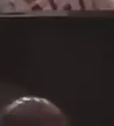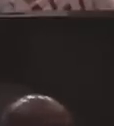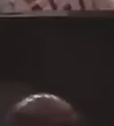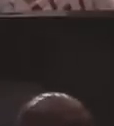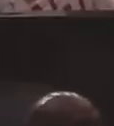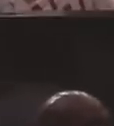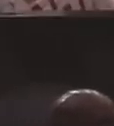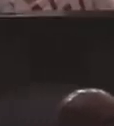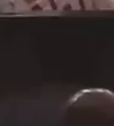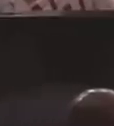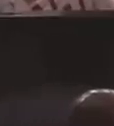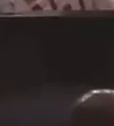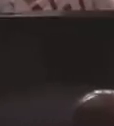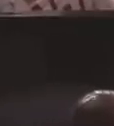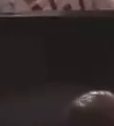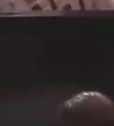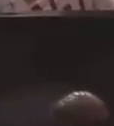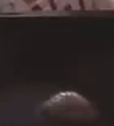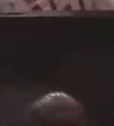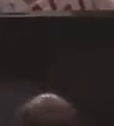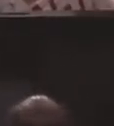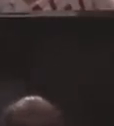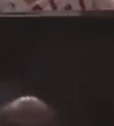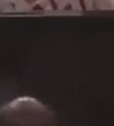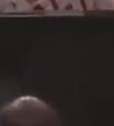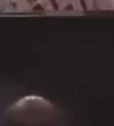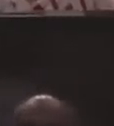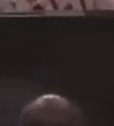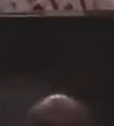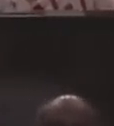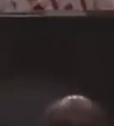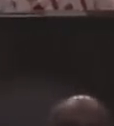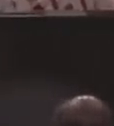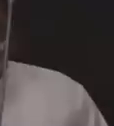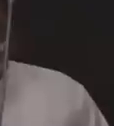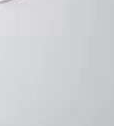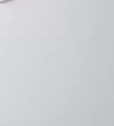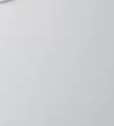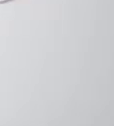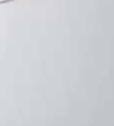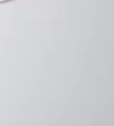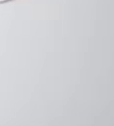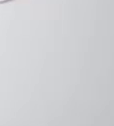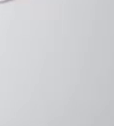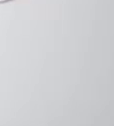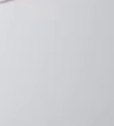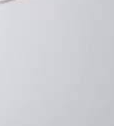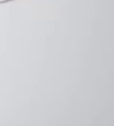मंत्री पार्लमेंट वर प्रसाद वाले मुआवेला संपूर्ण